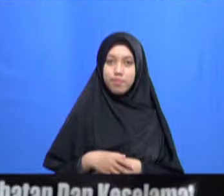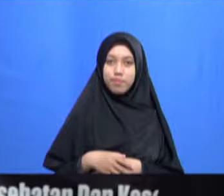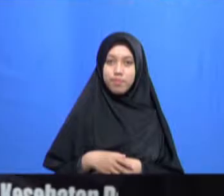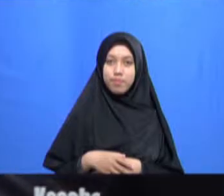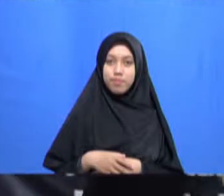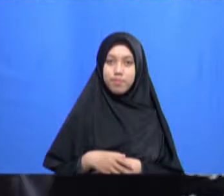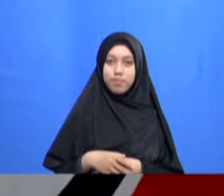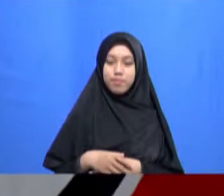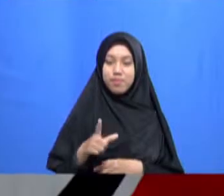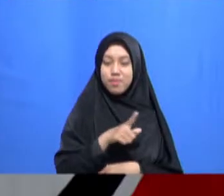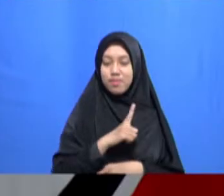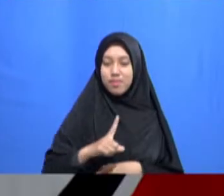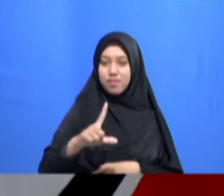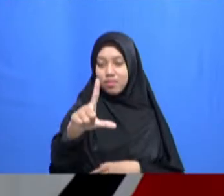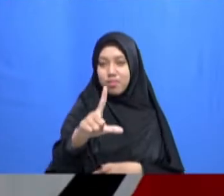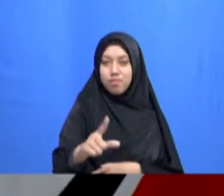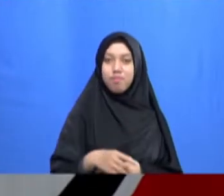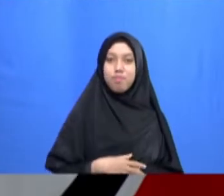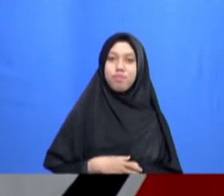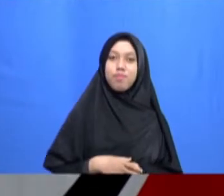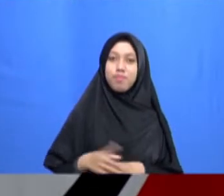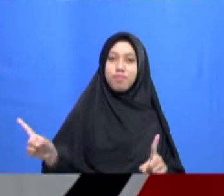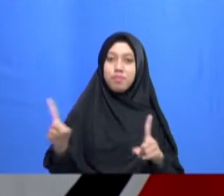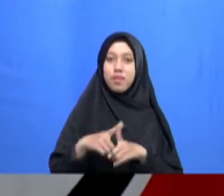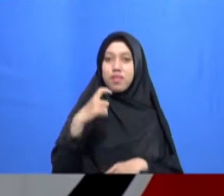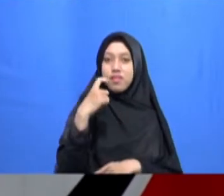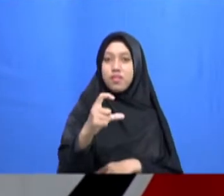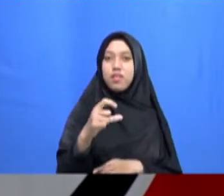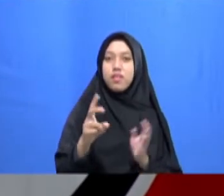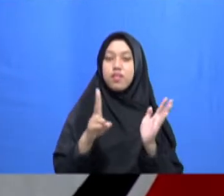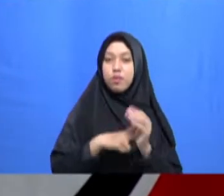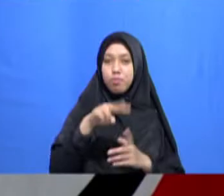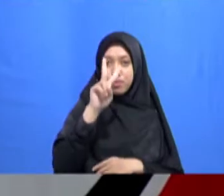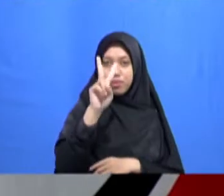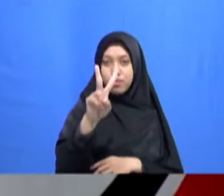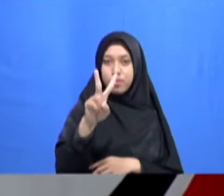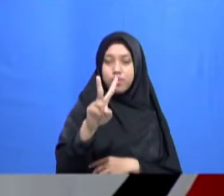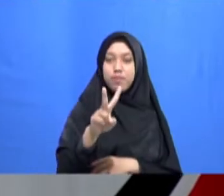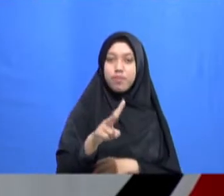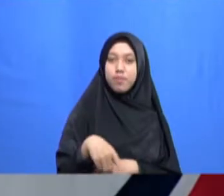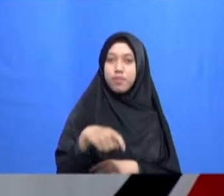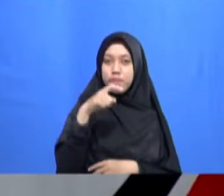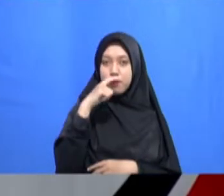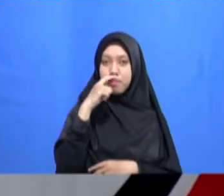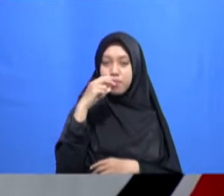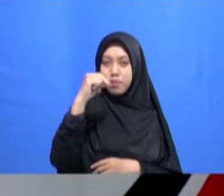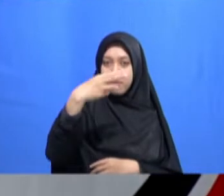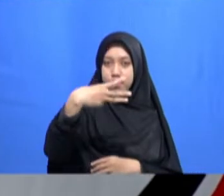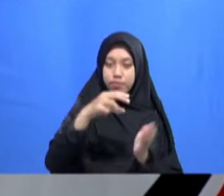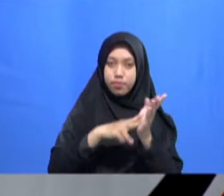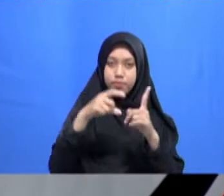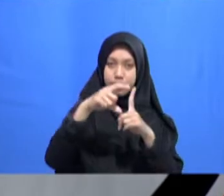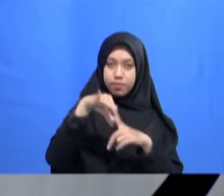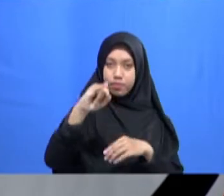Baik, selanjutnya pasangan calon nomor urut 2, Insinyur Randy M. Afandi Lamajido